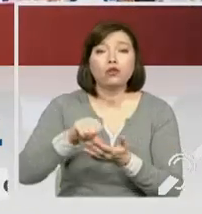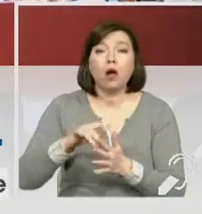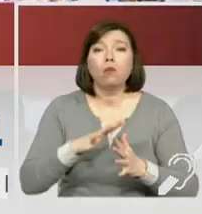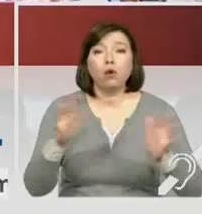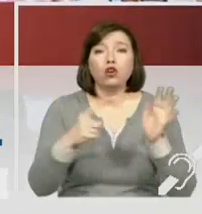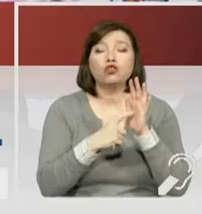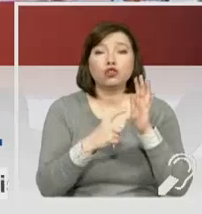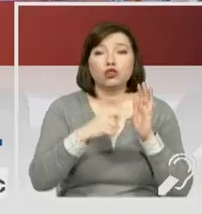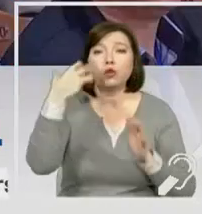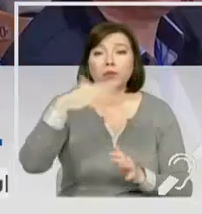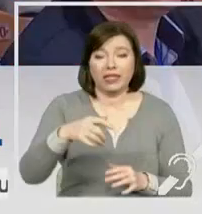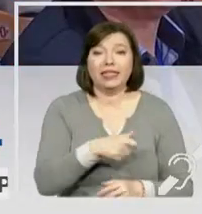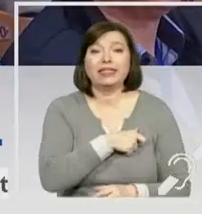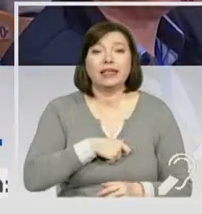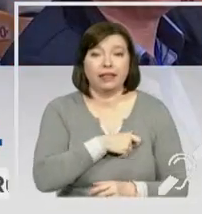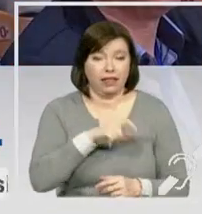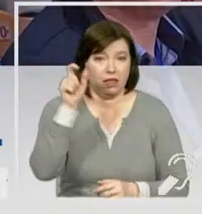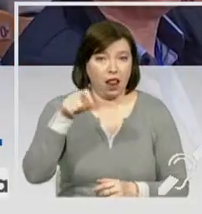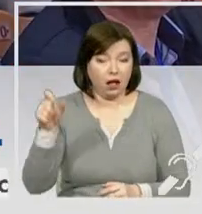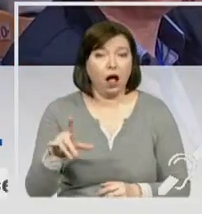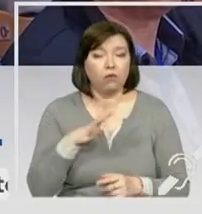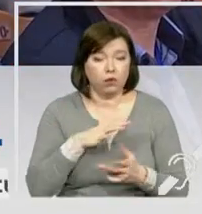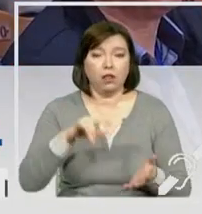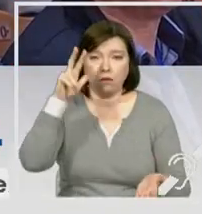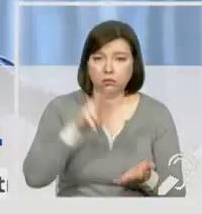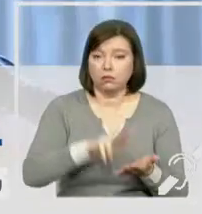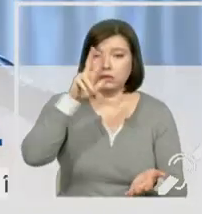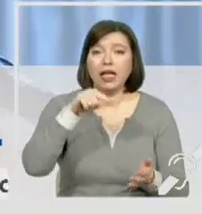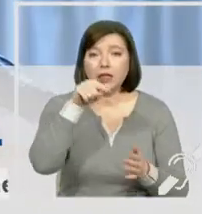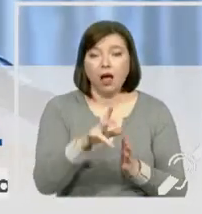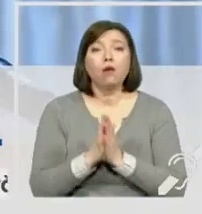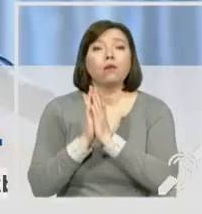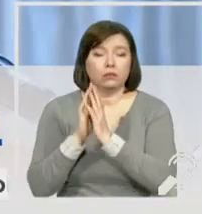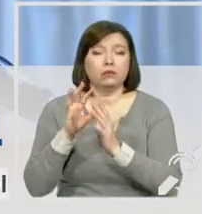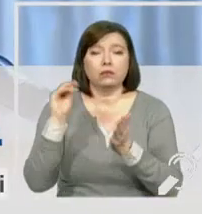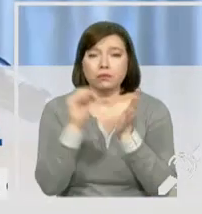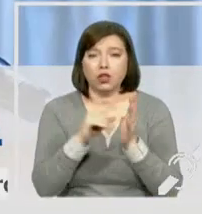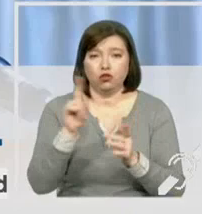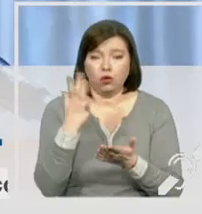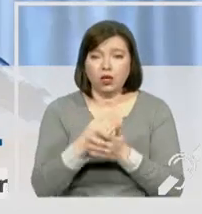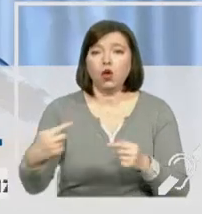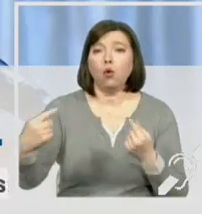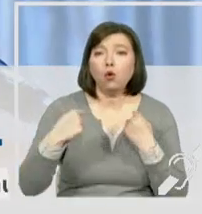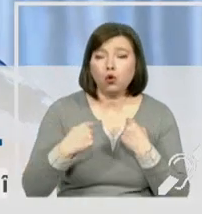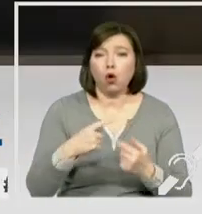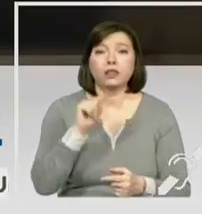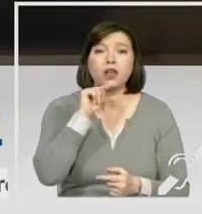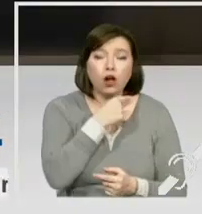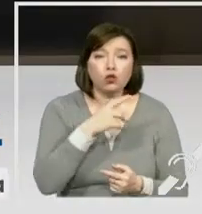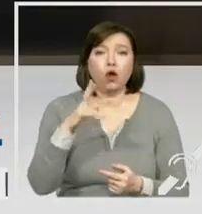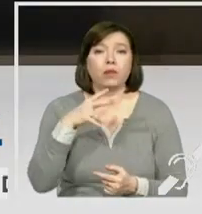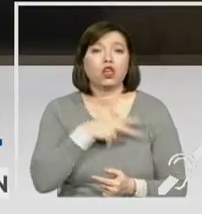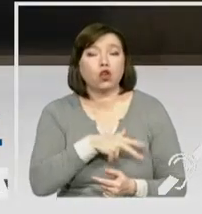peste 650 de delegați. A fost emisă o rezoluție în care se invocă presiuni inclusiv economice și sociale din